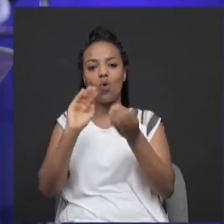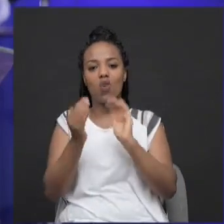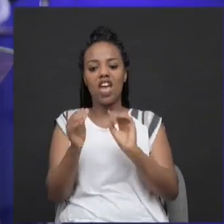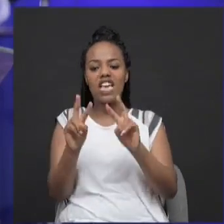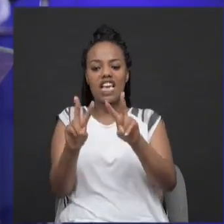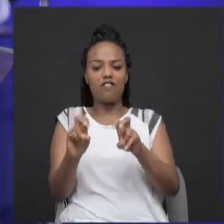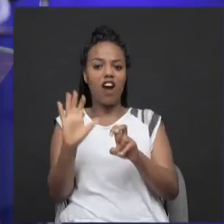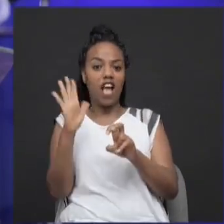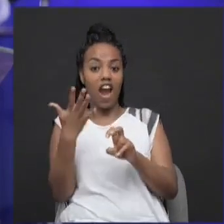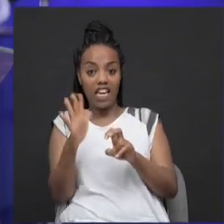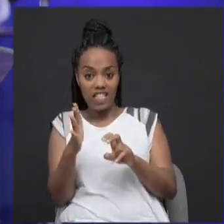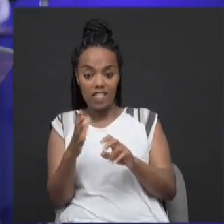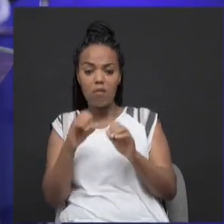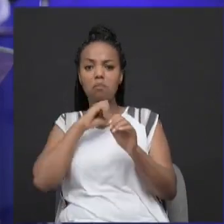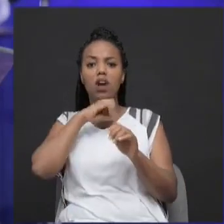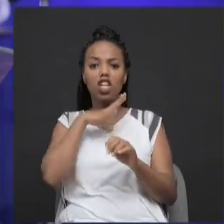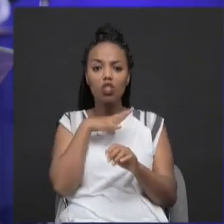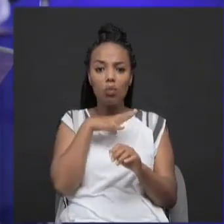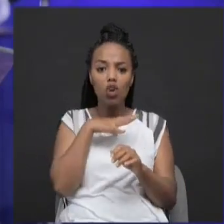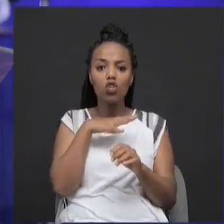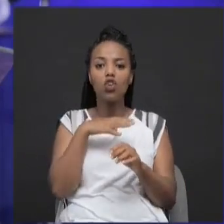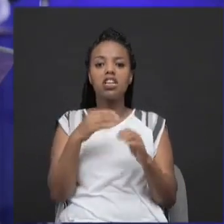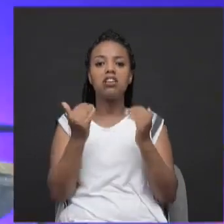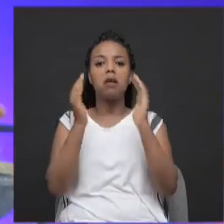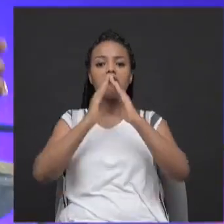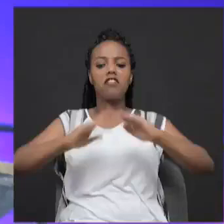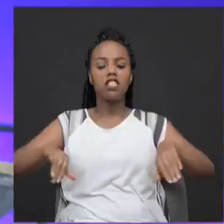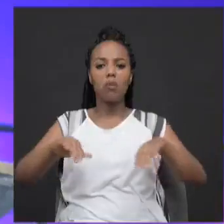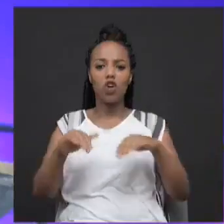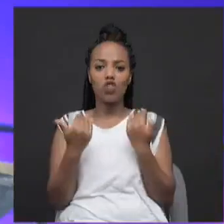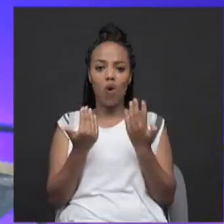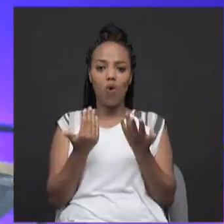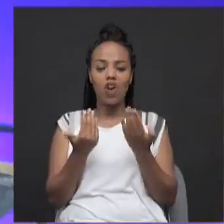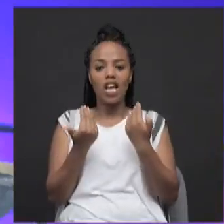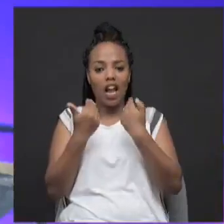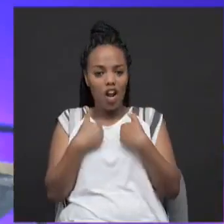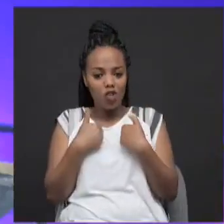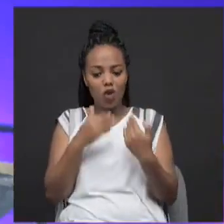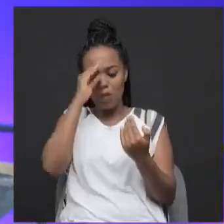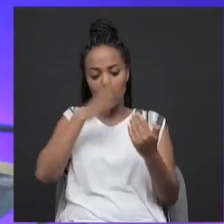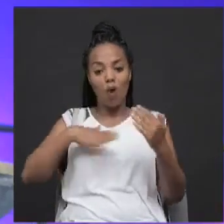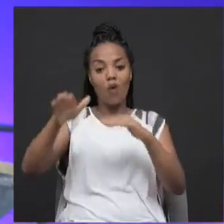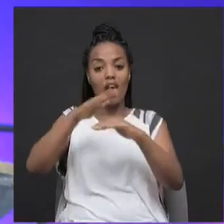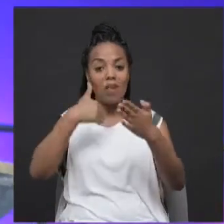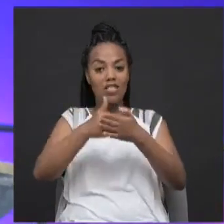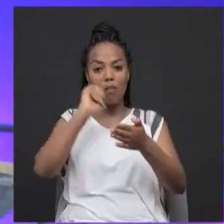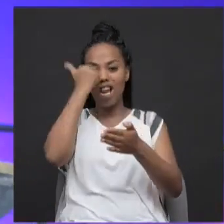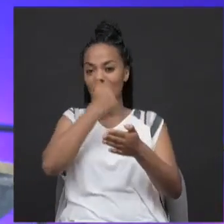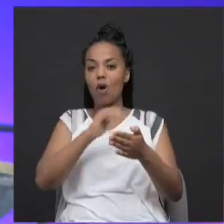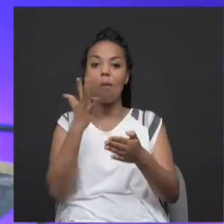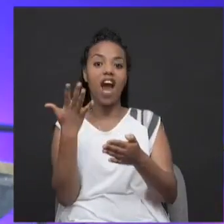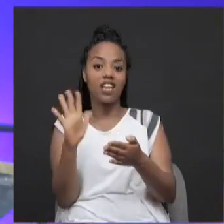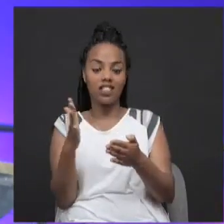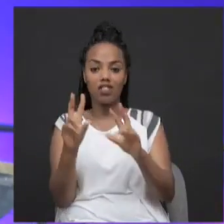አይነት የሚበላሽባቸው የሚፈርስባቸው ያላቸውን በሰው ላይ የሚያደርሷቸውን ማንኛውንም አይነት